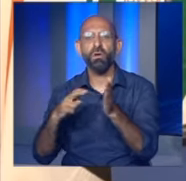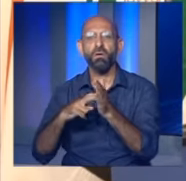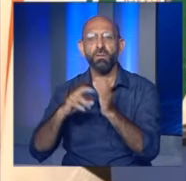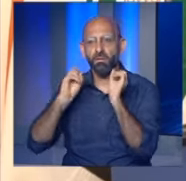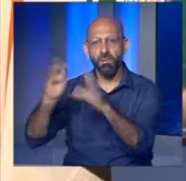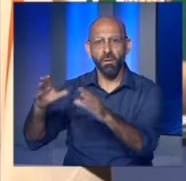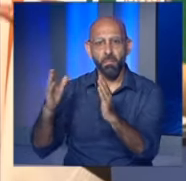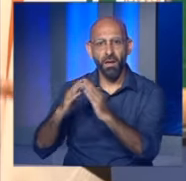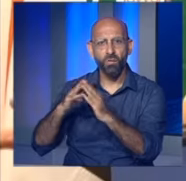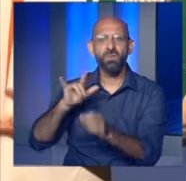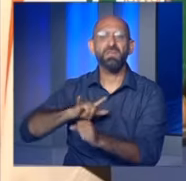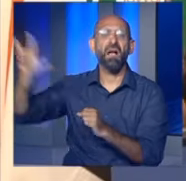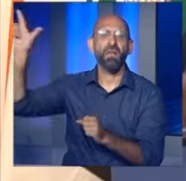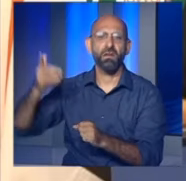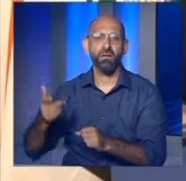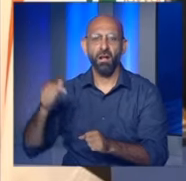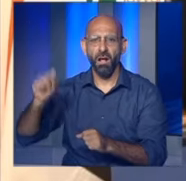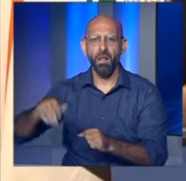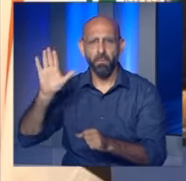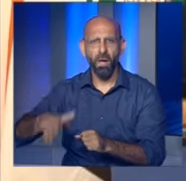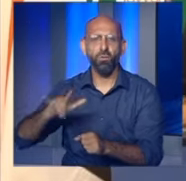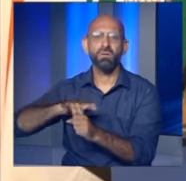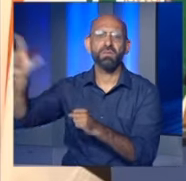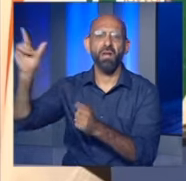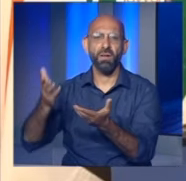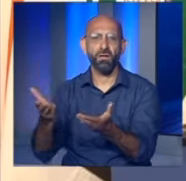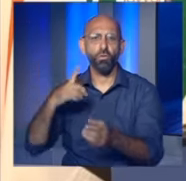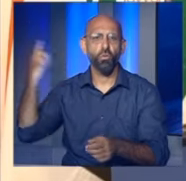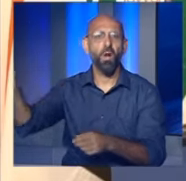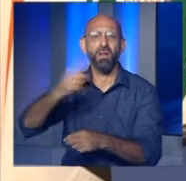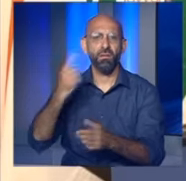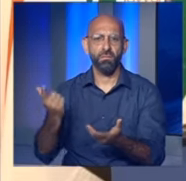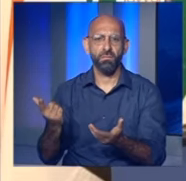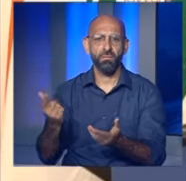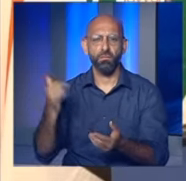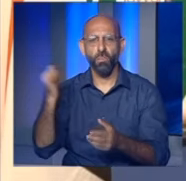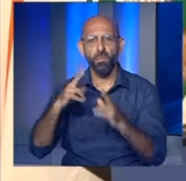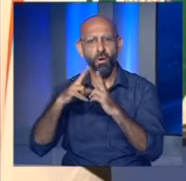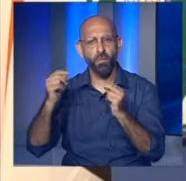صير السوري عم ترك بيته ويهاجر وبعده لليوم عم بيهاجر بمؤامرة